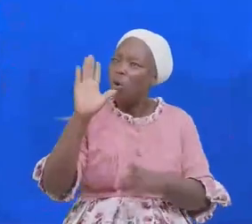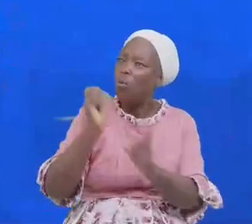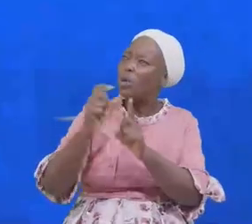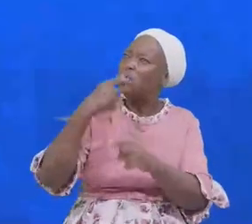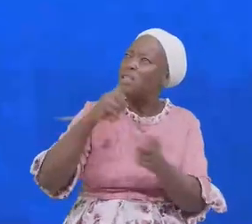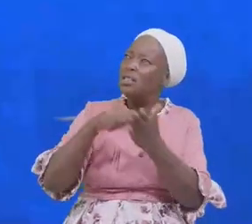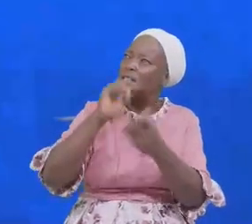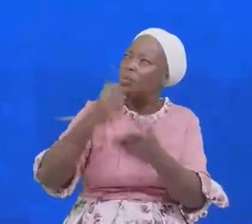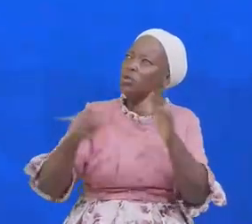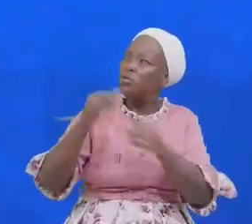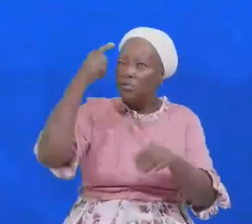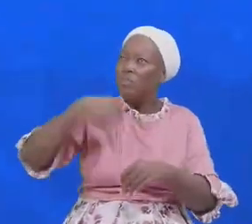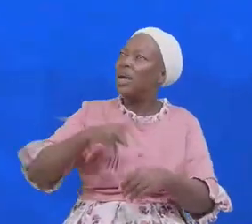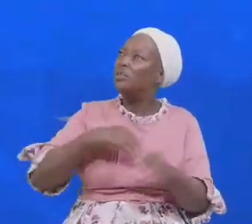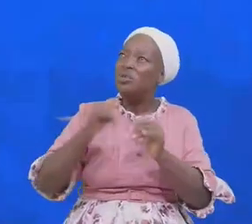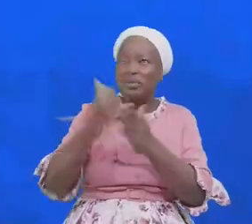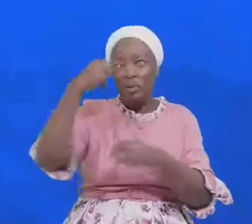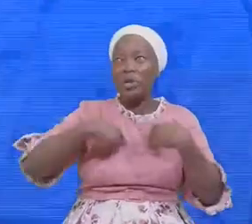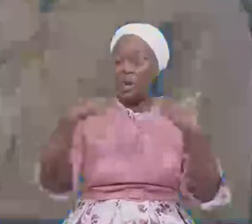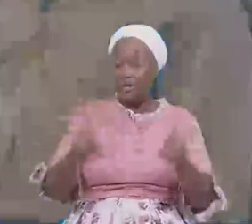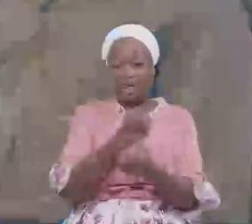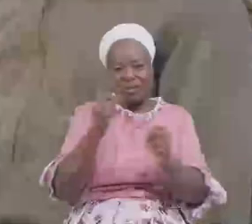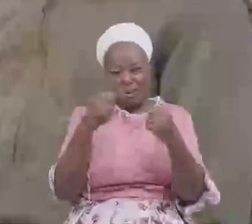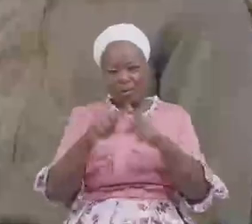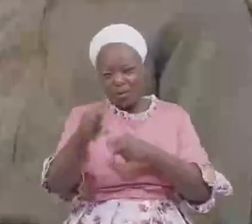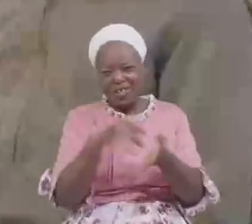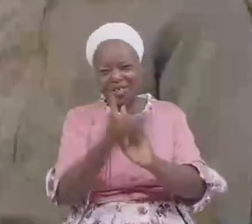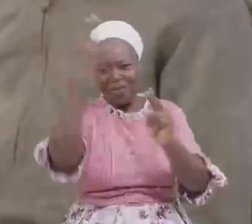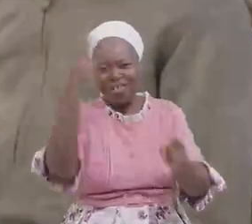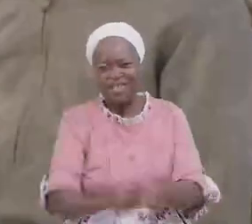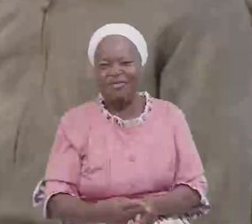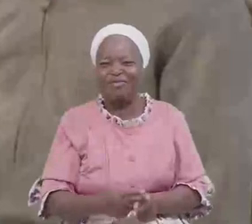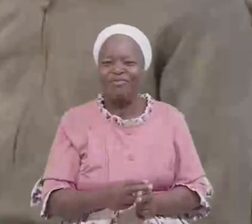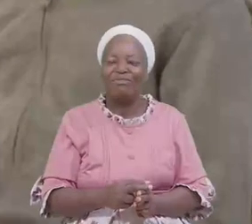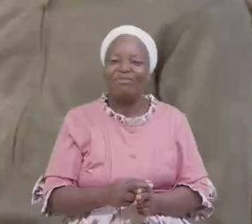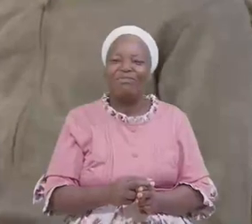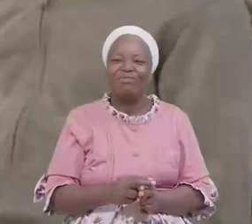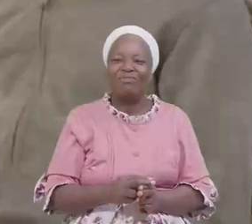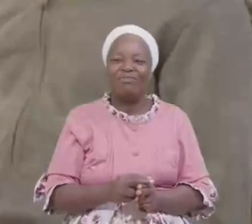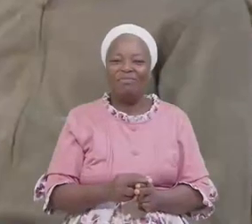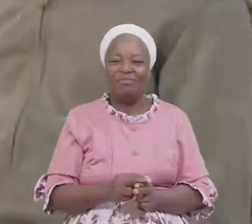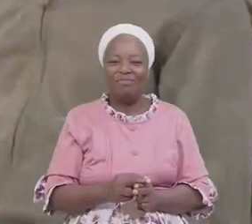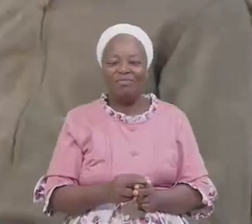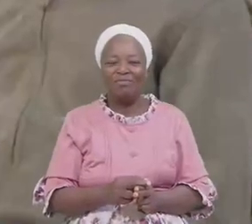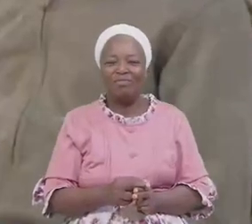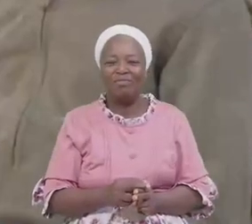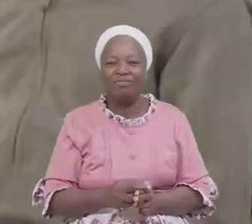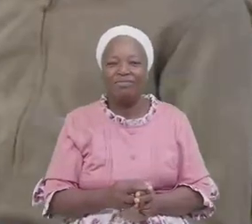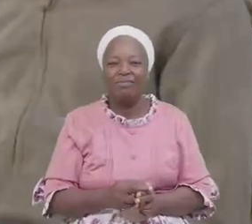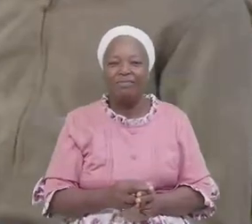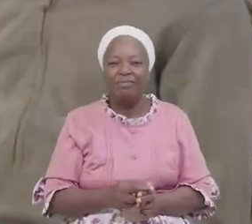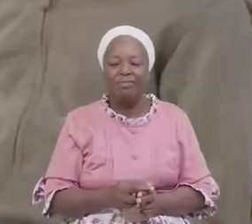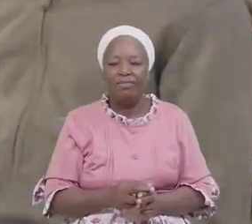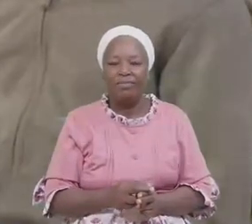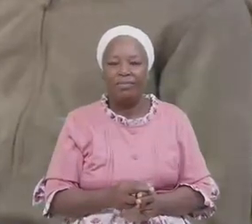Et la connaissance donc de ce qu'il a amené, la connaissance de ce qu'il a promis. Et quand tu viens au Seigneur pour dire, voilà ce que tu as promis Seigneur, le salut, la